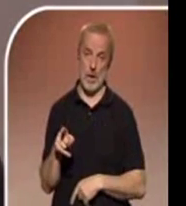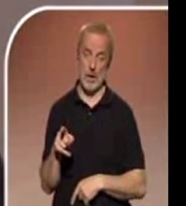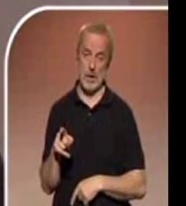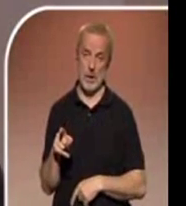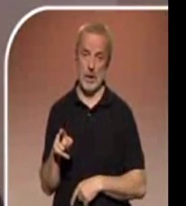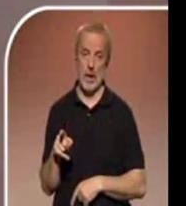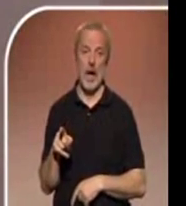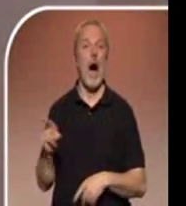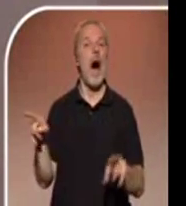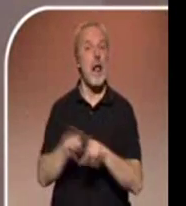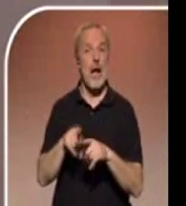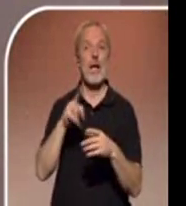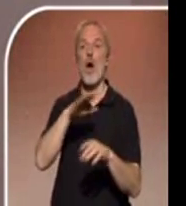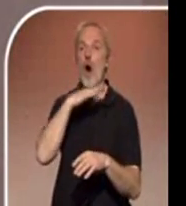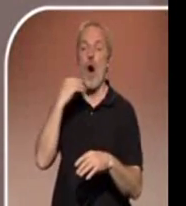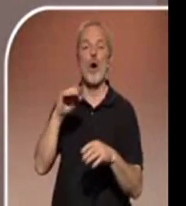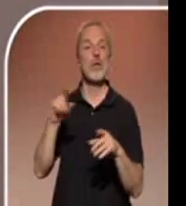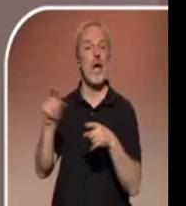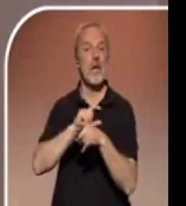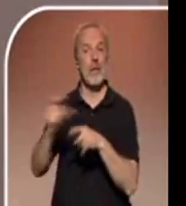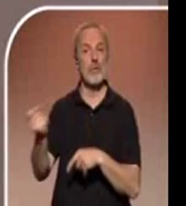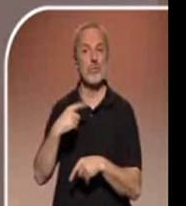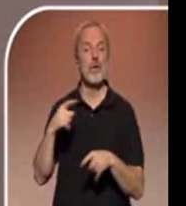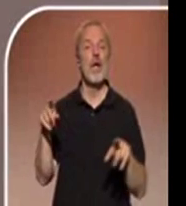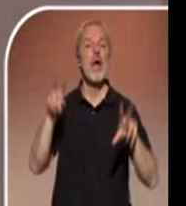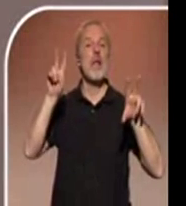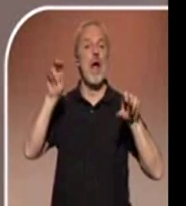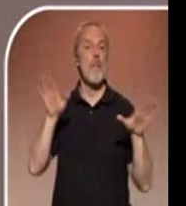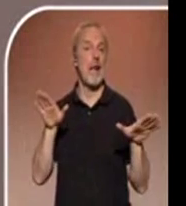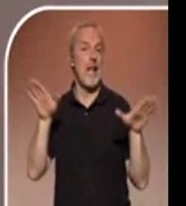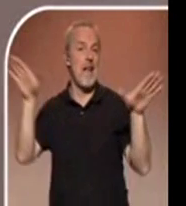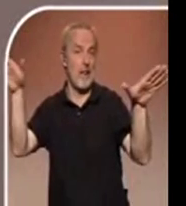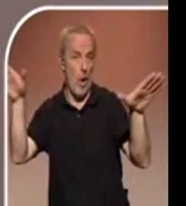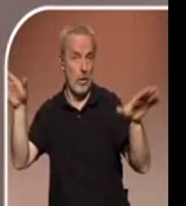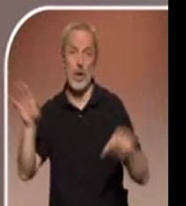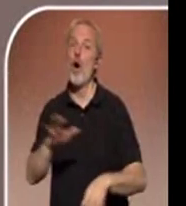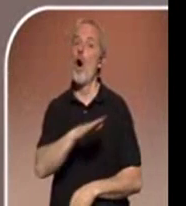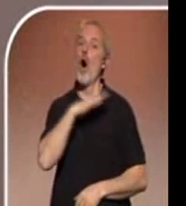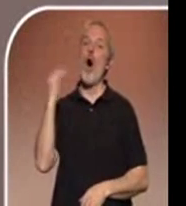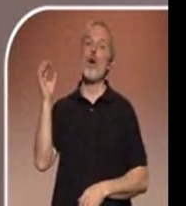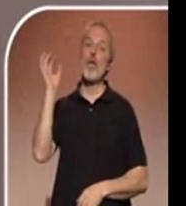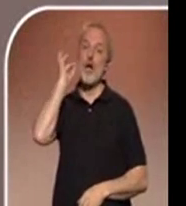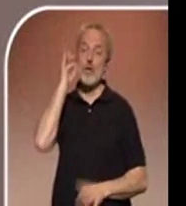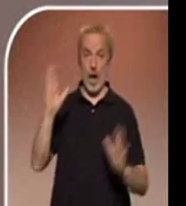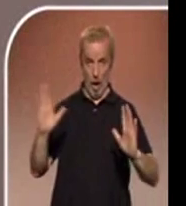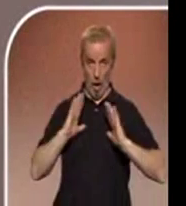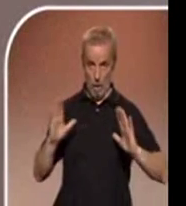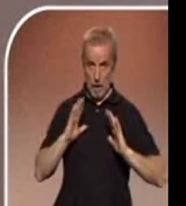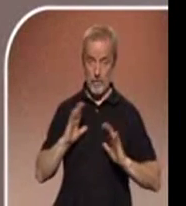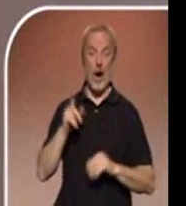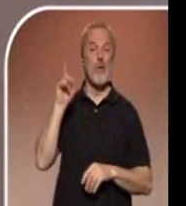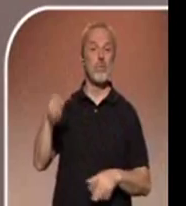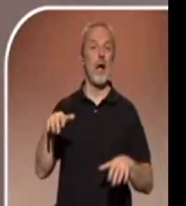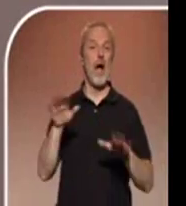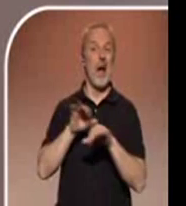chatu, byla otázka cestování letecky, ono to je považováno za